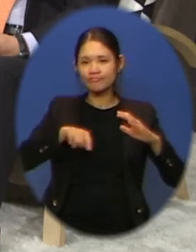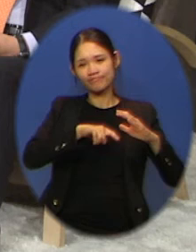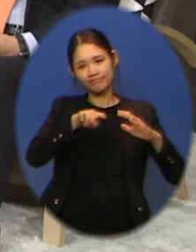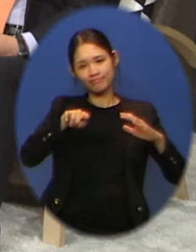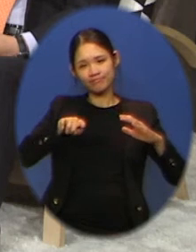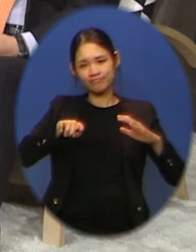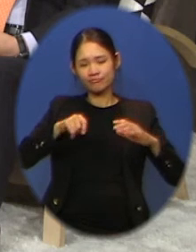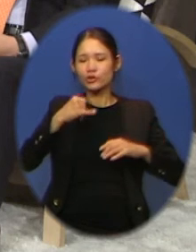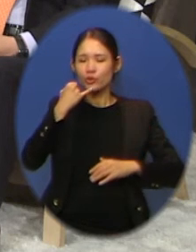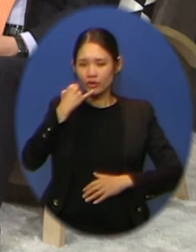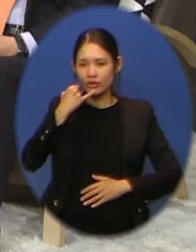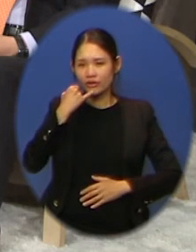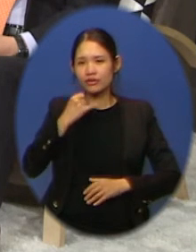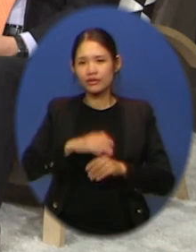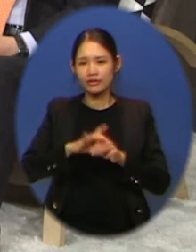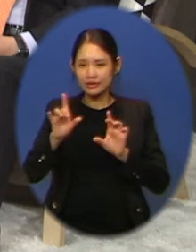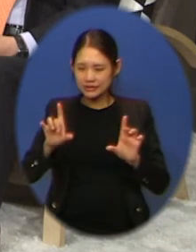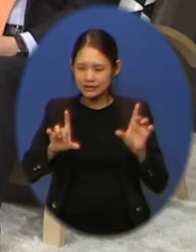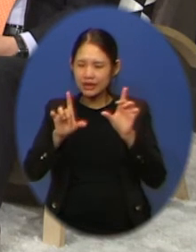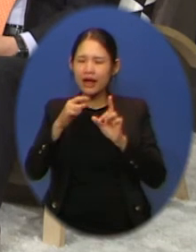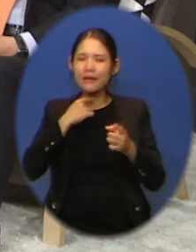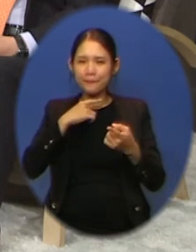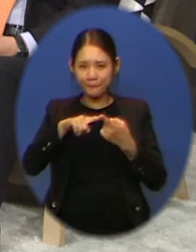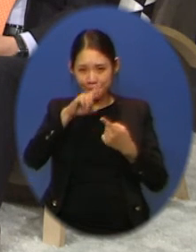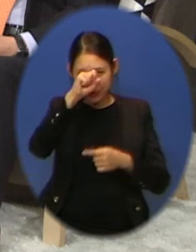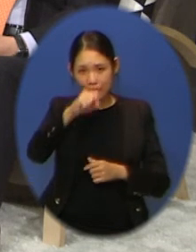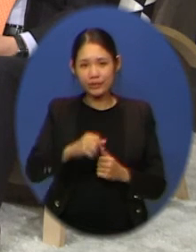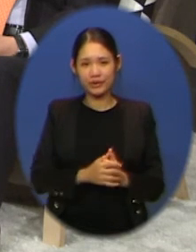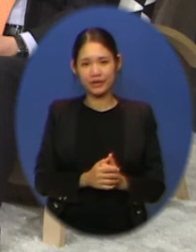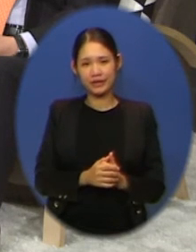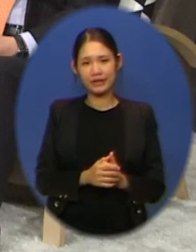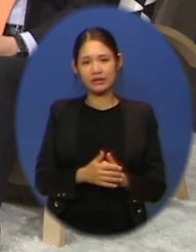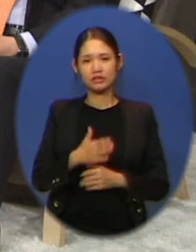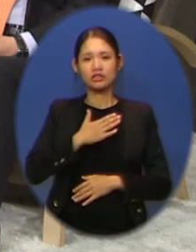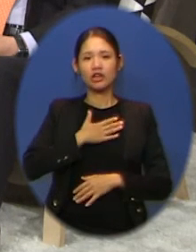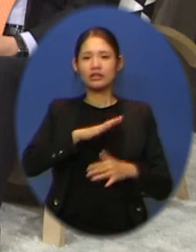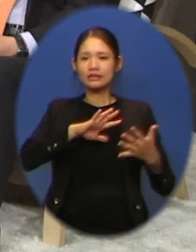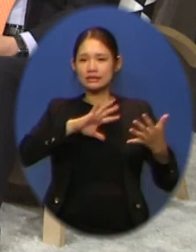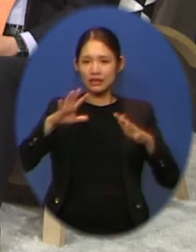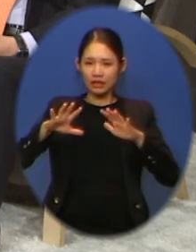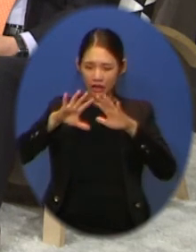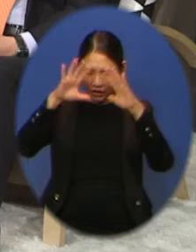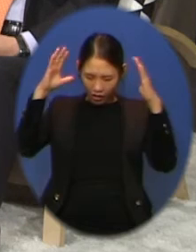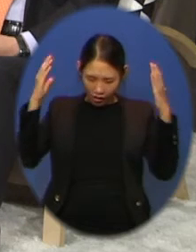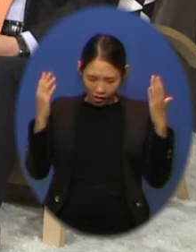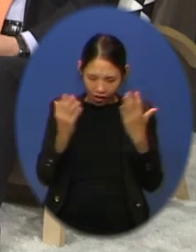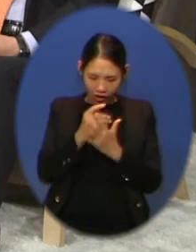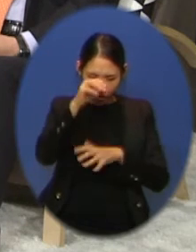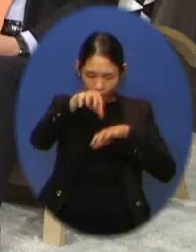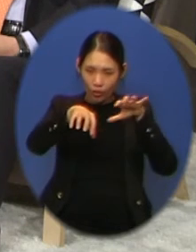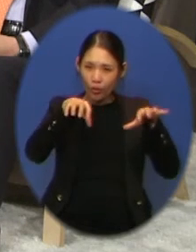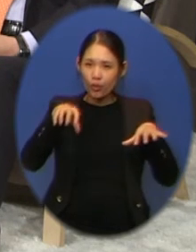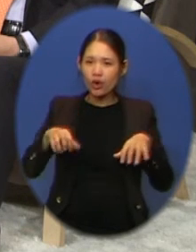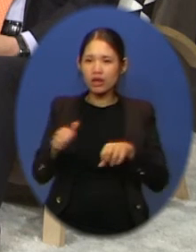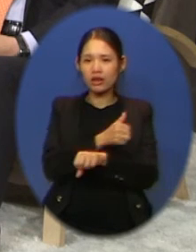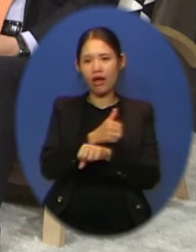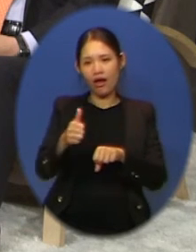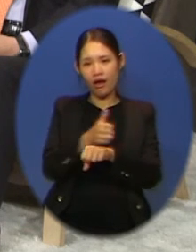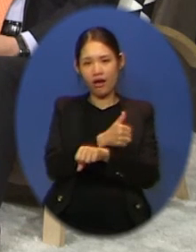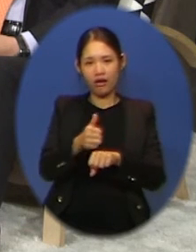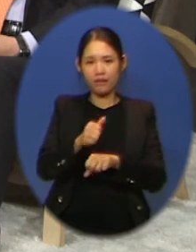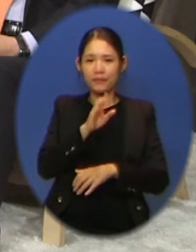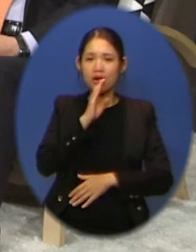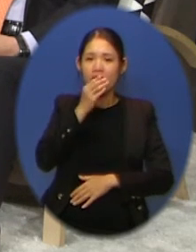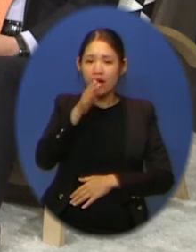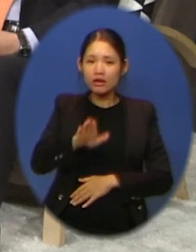괜찮습니다. 살기 좋습니다. 저는 세계 여러 군데 다녀봤지만은 이번에 뭐가